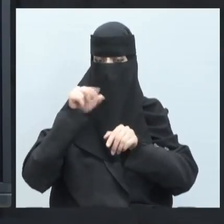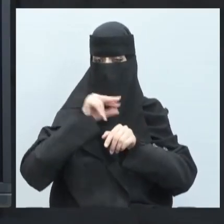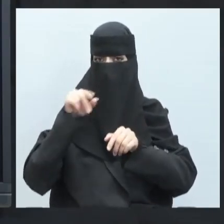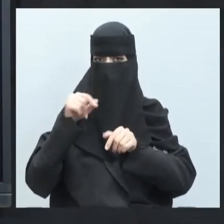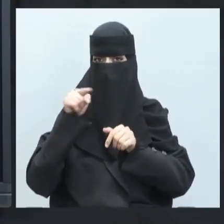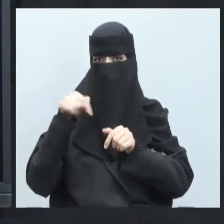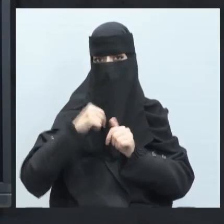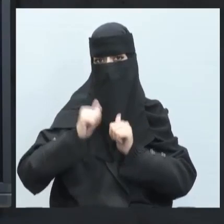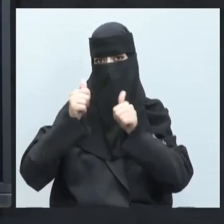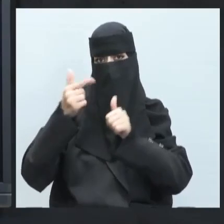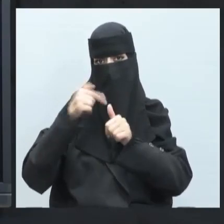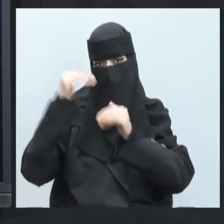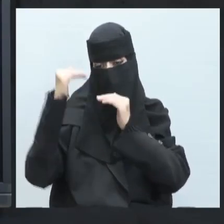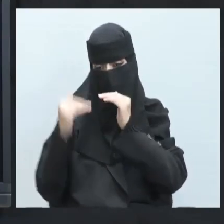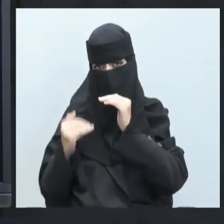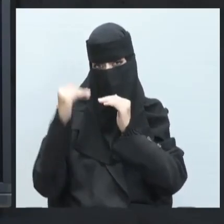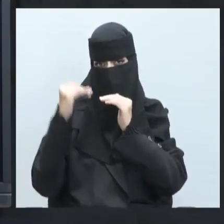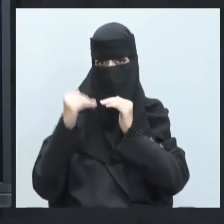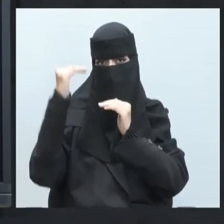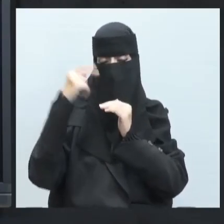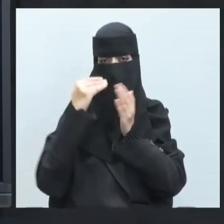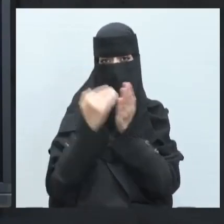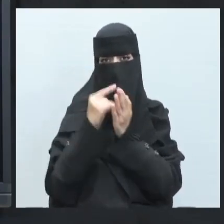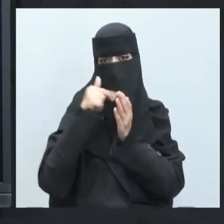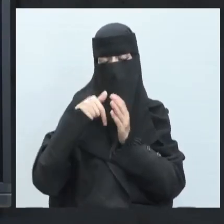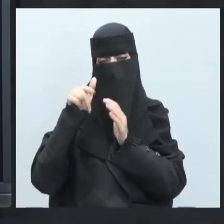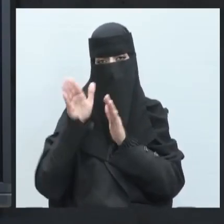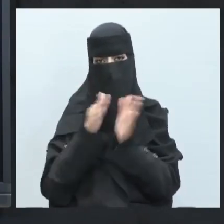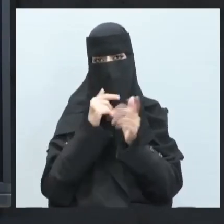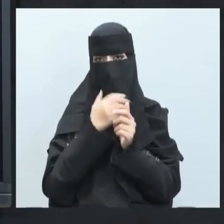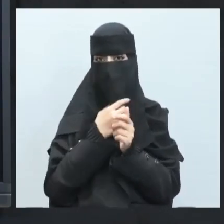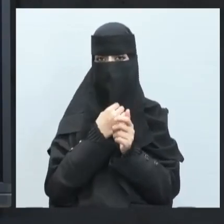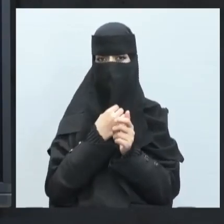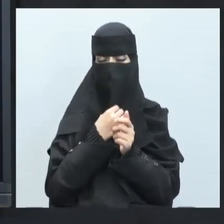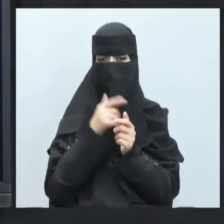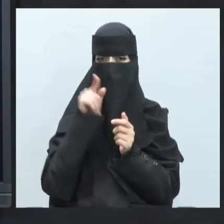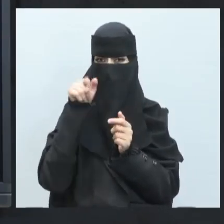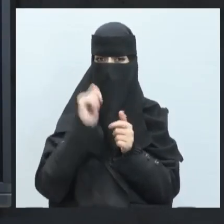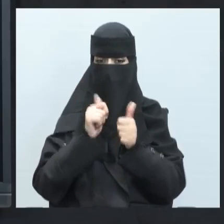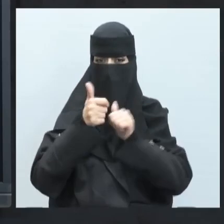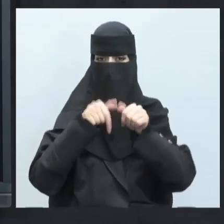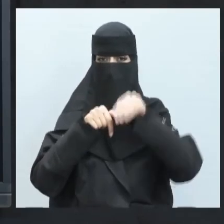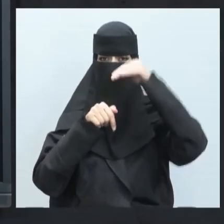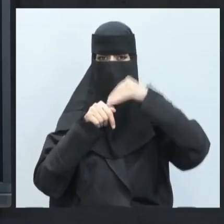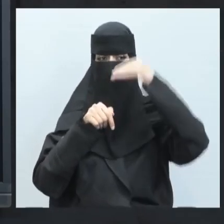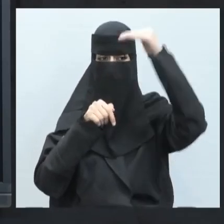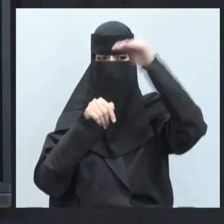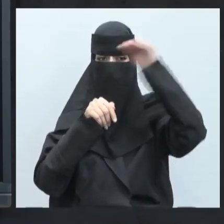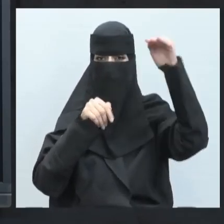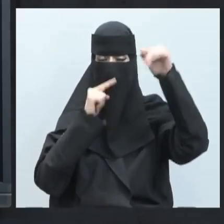تضعه لان لديك القدره ان تخفض اسعار التذاكر او المنتجات او الخدمات المقدمه والمنافس لديه تكاليف